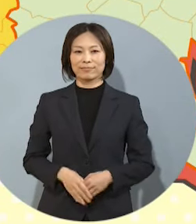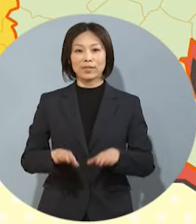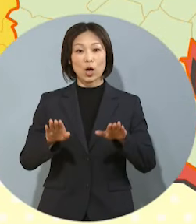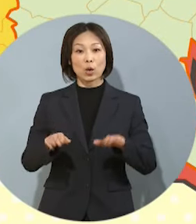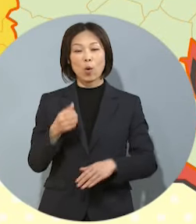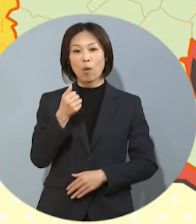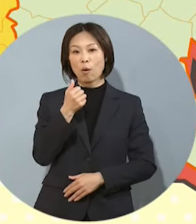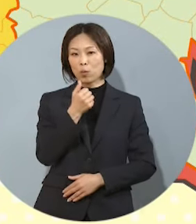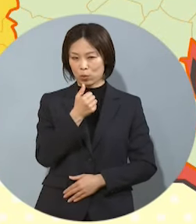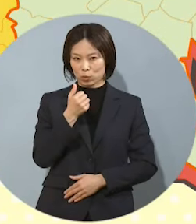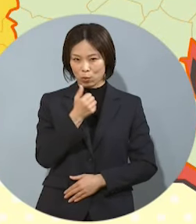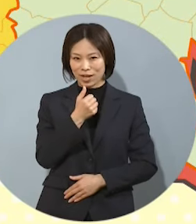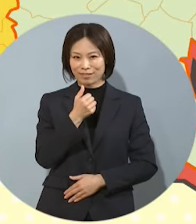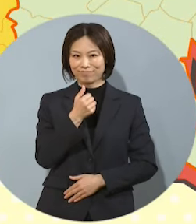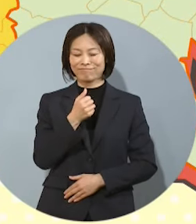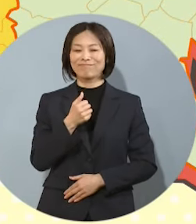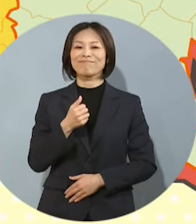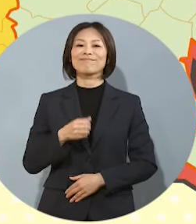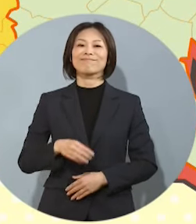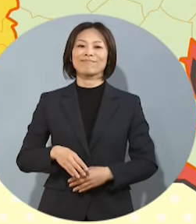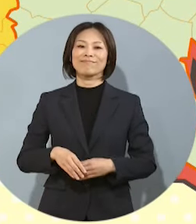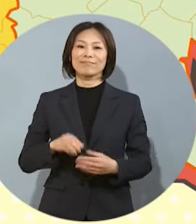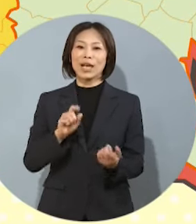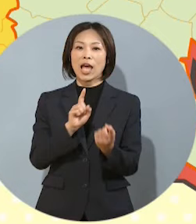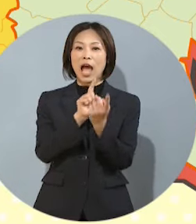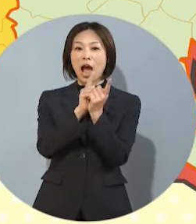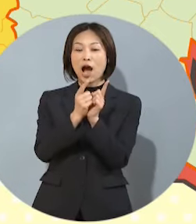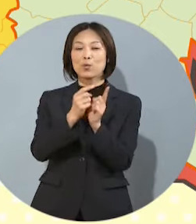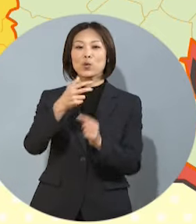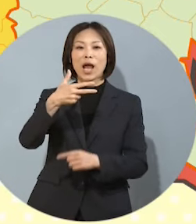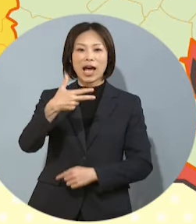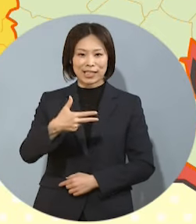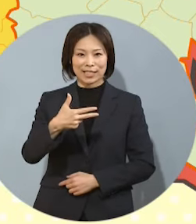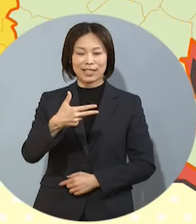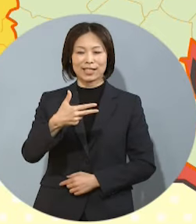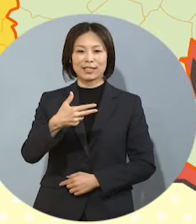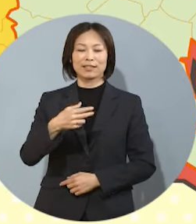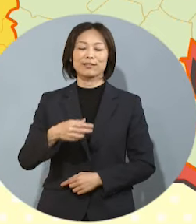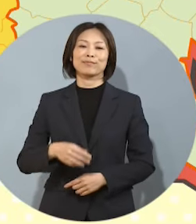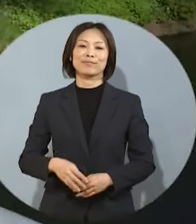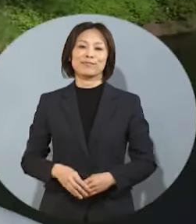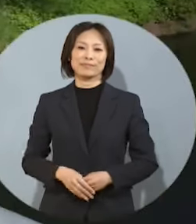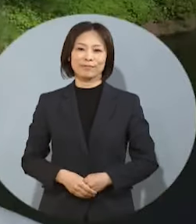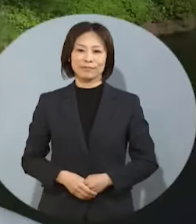今回訪れたのは羽村市。